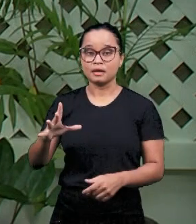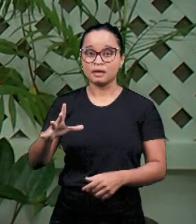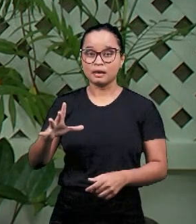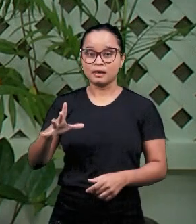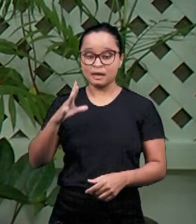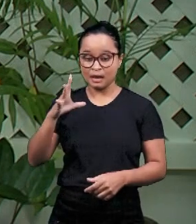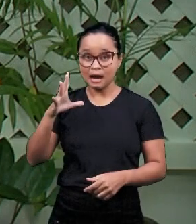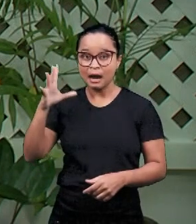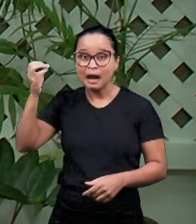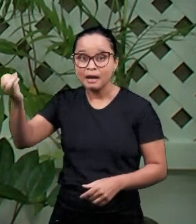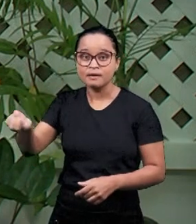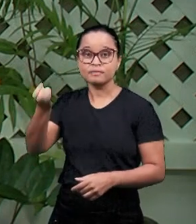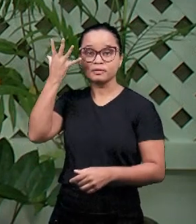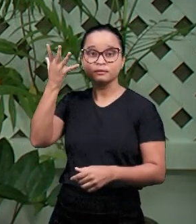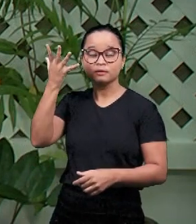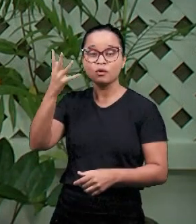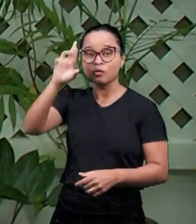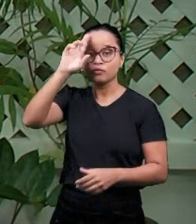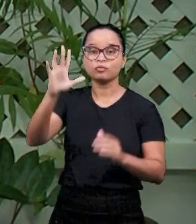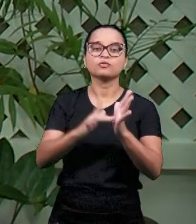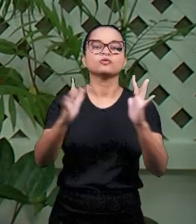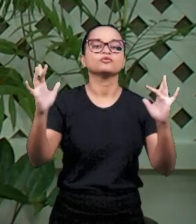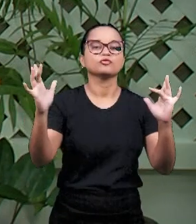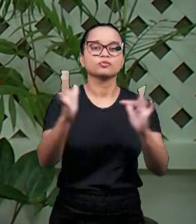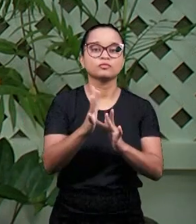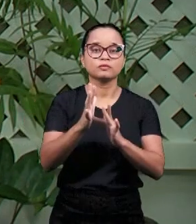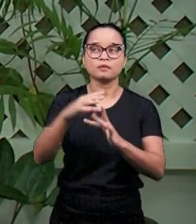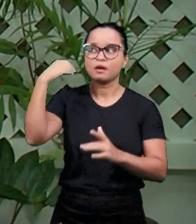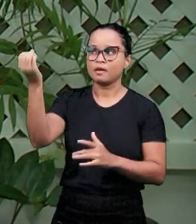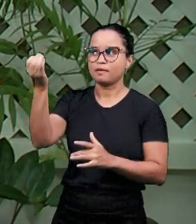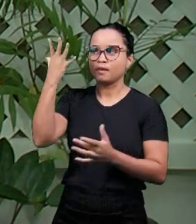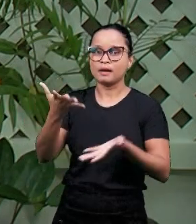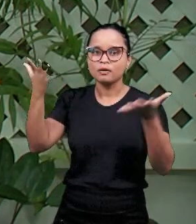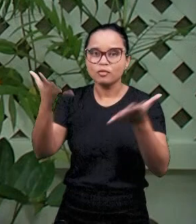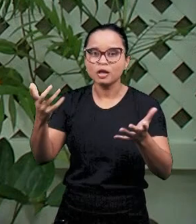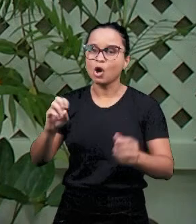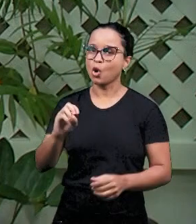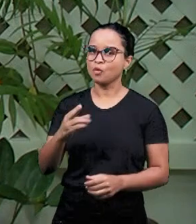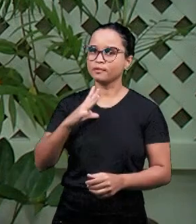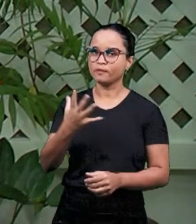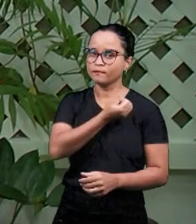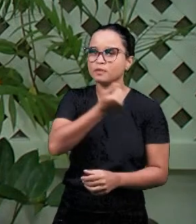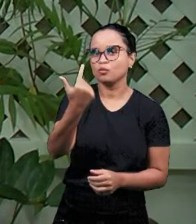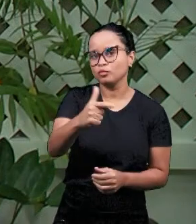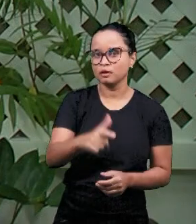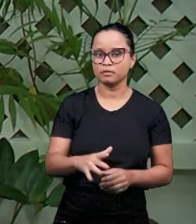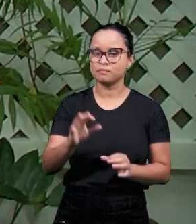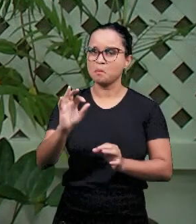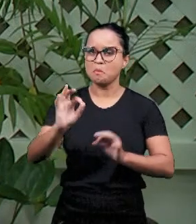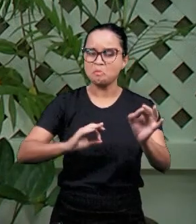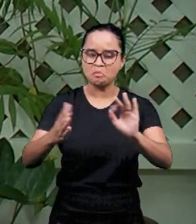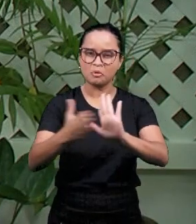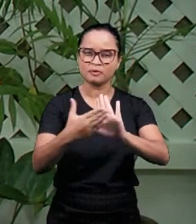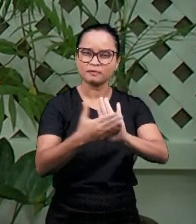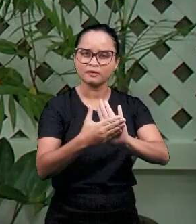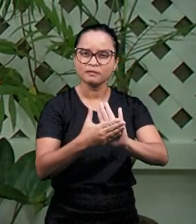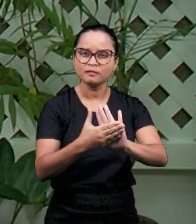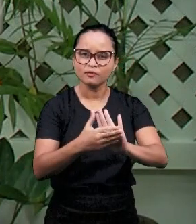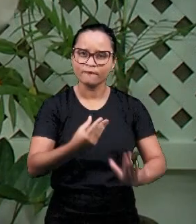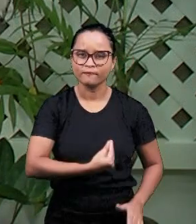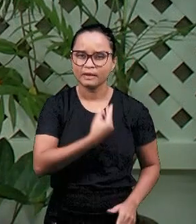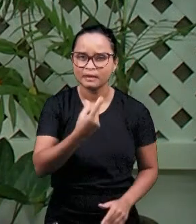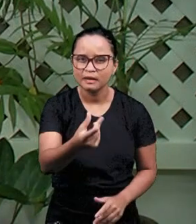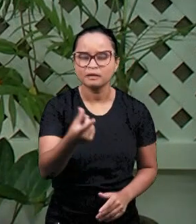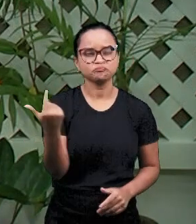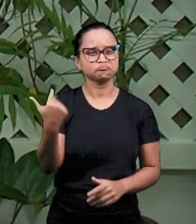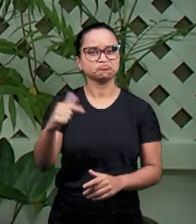qui on ne peut plus avoir, parce que maintenant, c'est une définition. Soit le Seigneur Jésus se révèle maintenant, soit il n'a